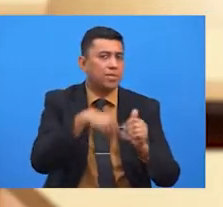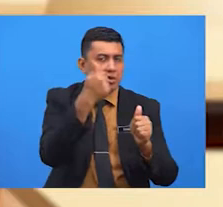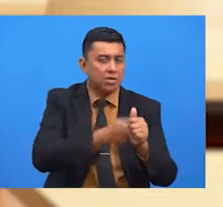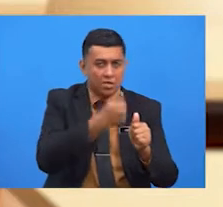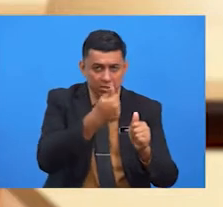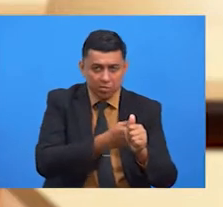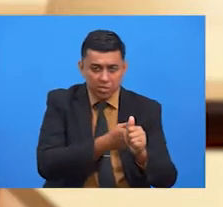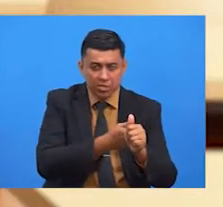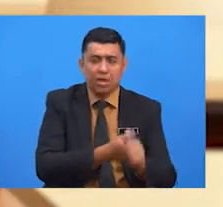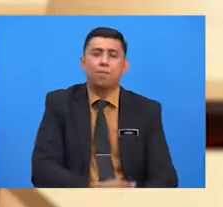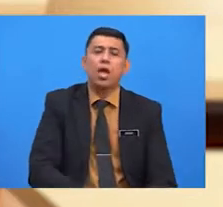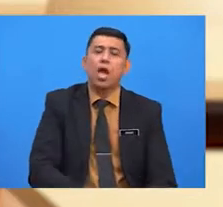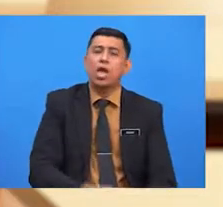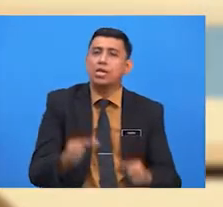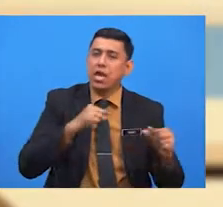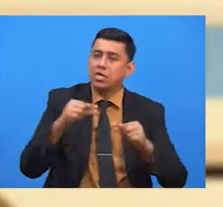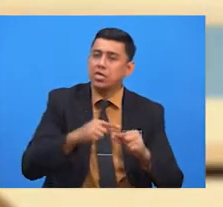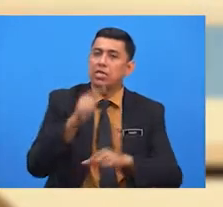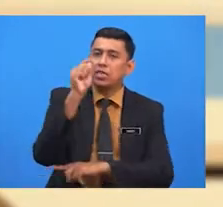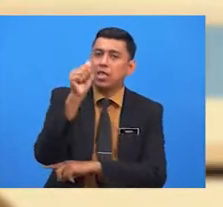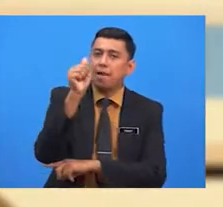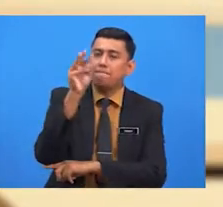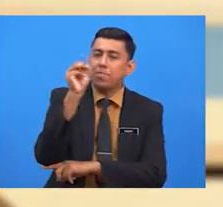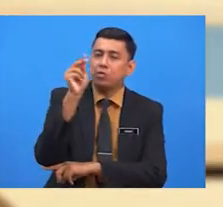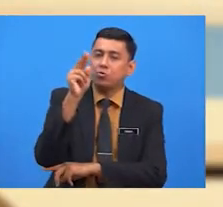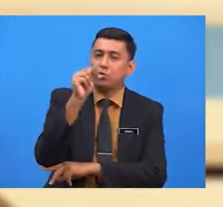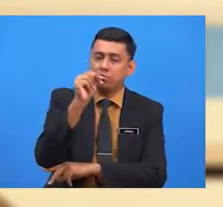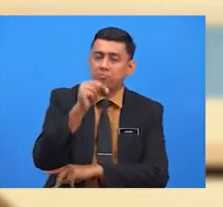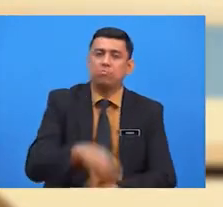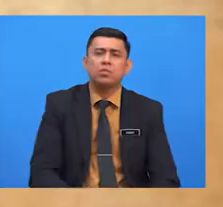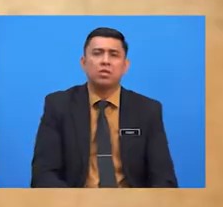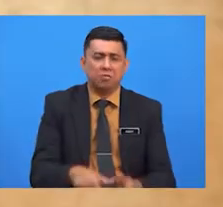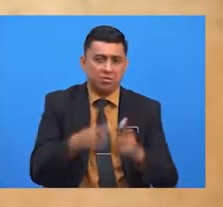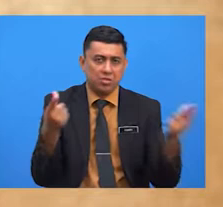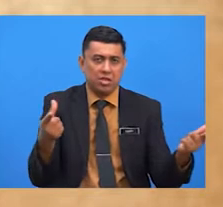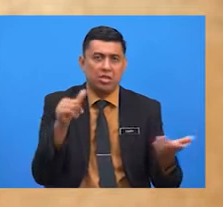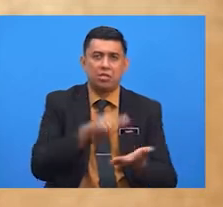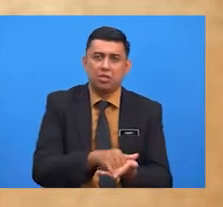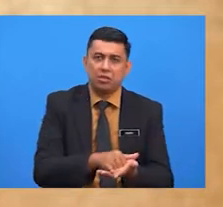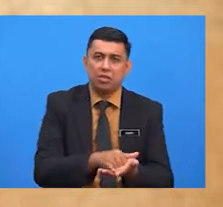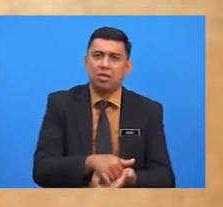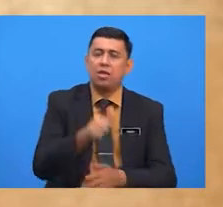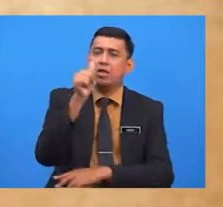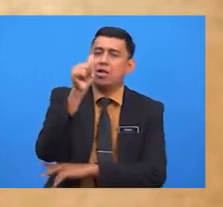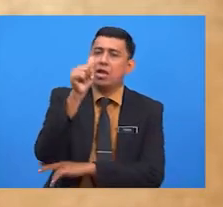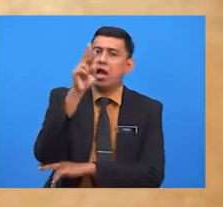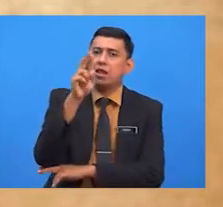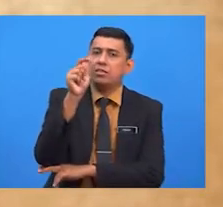budaya tamadun masing-masing. Selain itu, artis juga